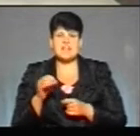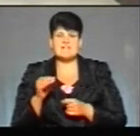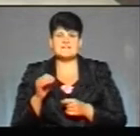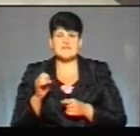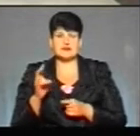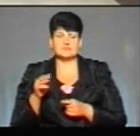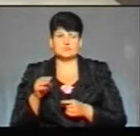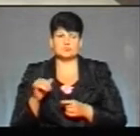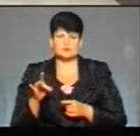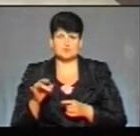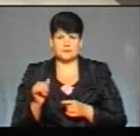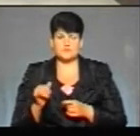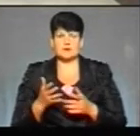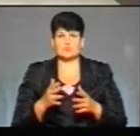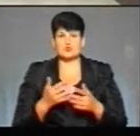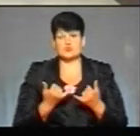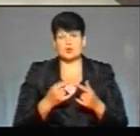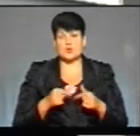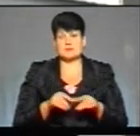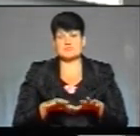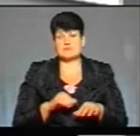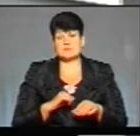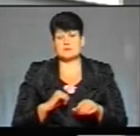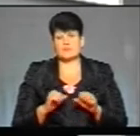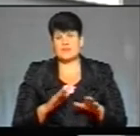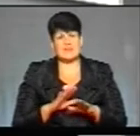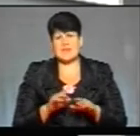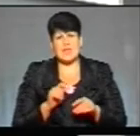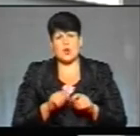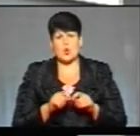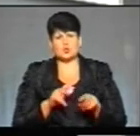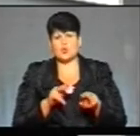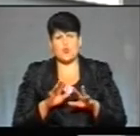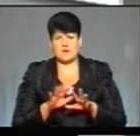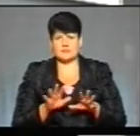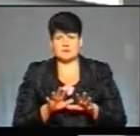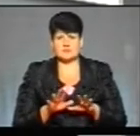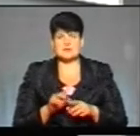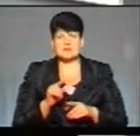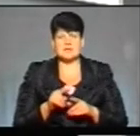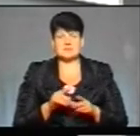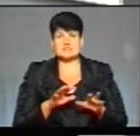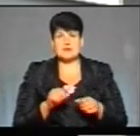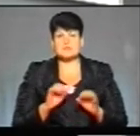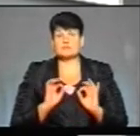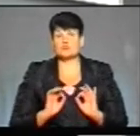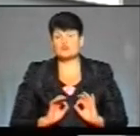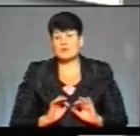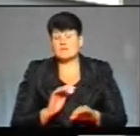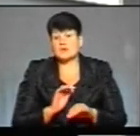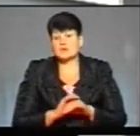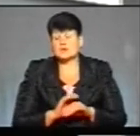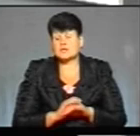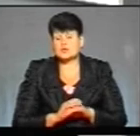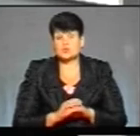органи місцевого самоврядування у нас, по великому рахунку, ну, не то, що не контрольовані, а функції контролю і нагляду за ними зняті з прокуратури, і, по суті, по великому рахунку, у